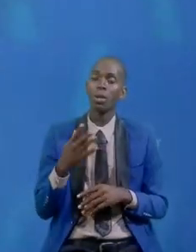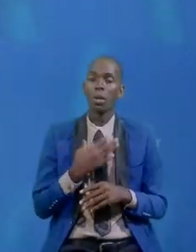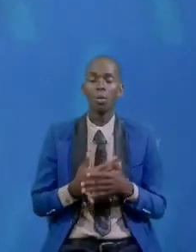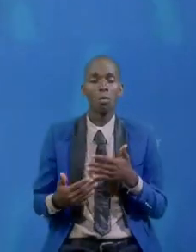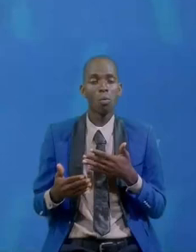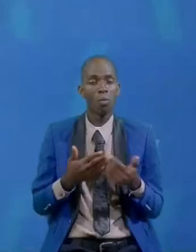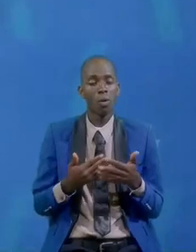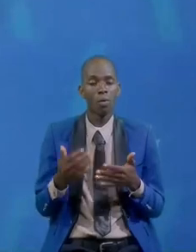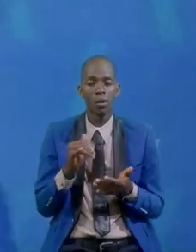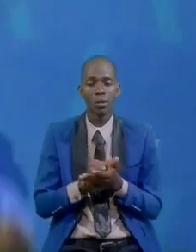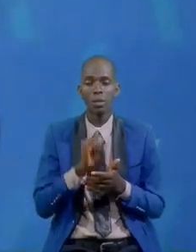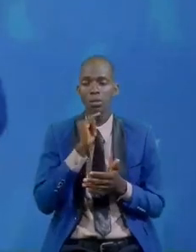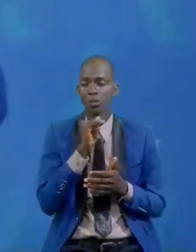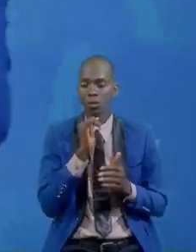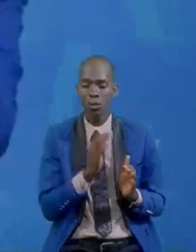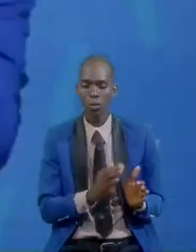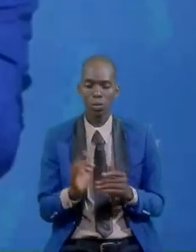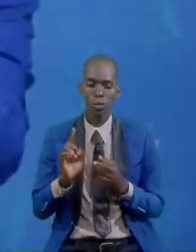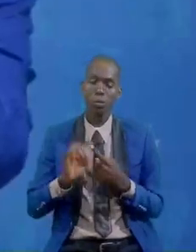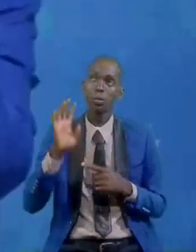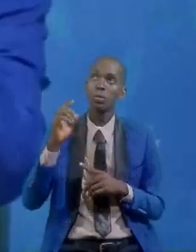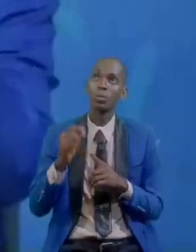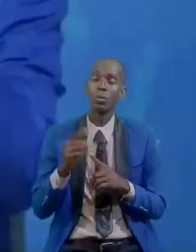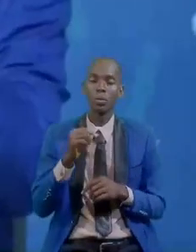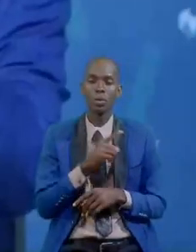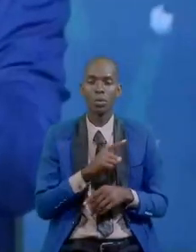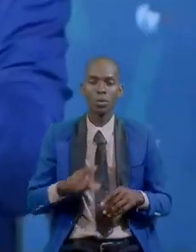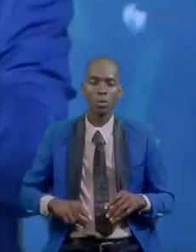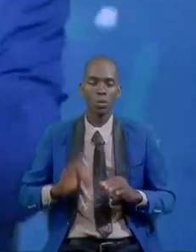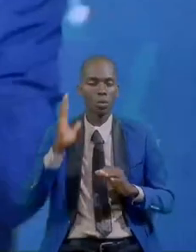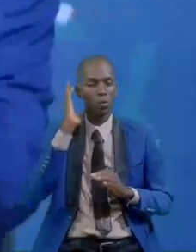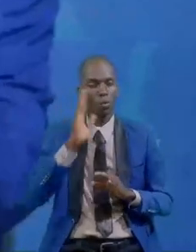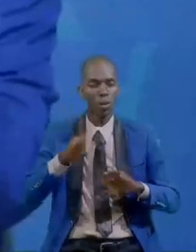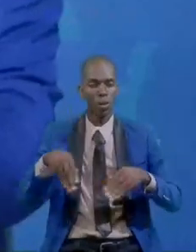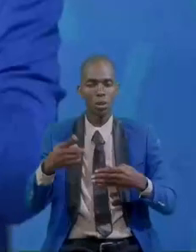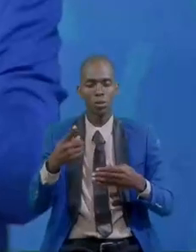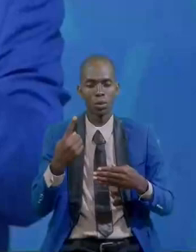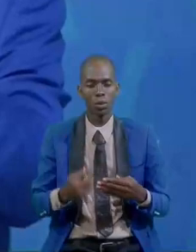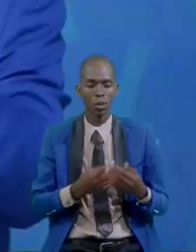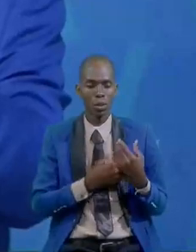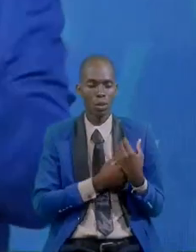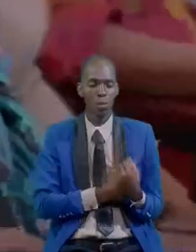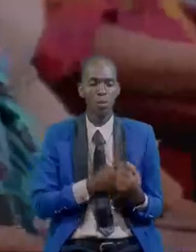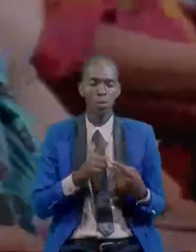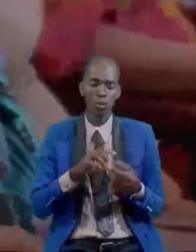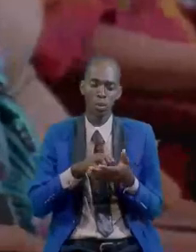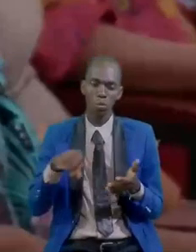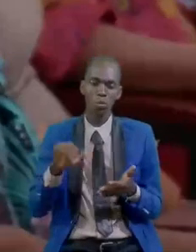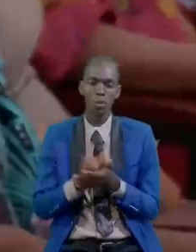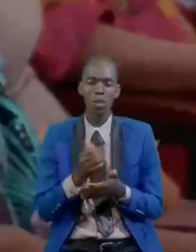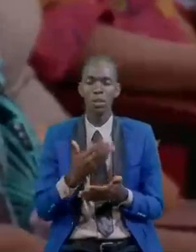tu constates qui n'est pas selon sa parole, Dieu te donnera le courage de doter cette